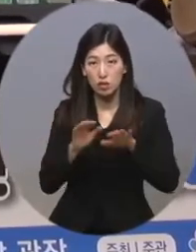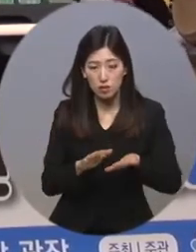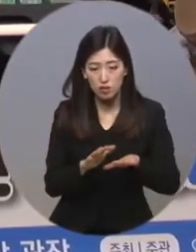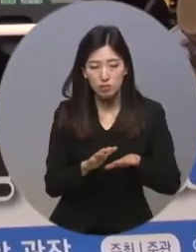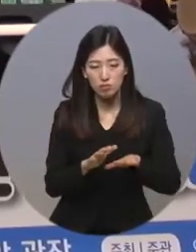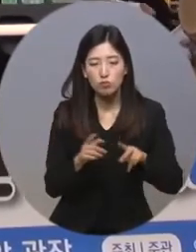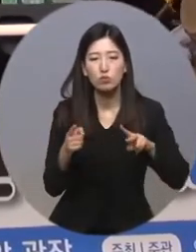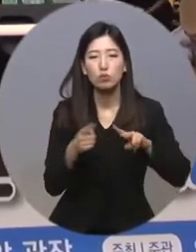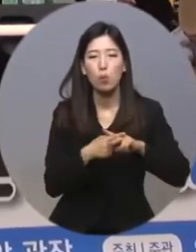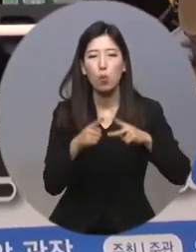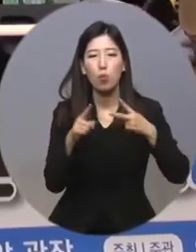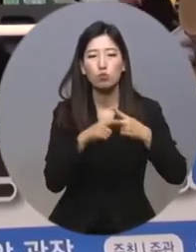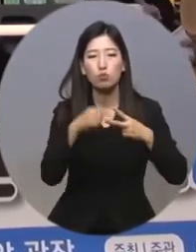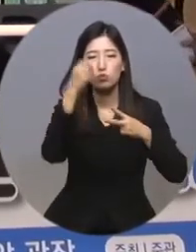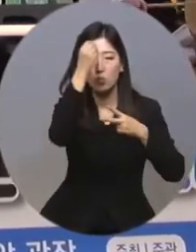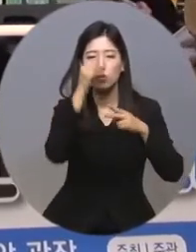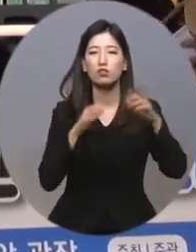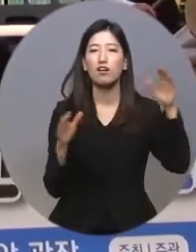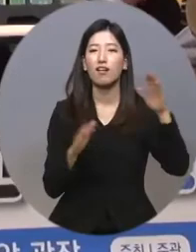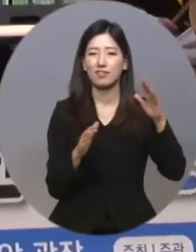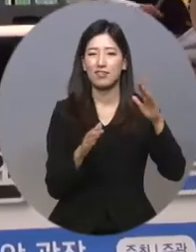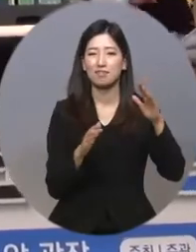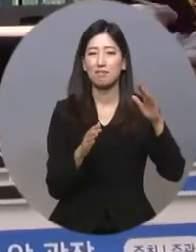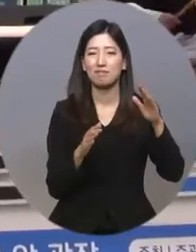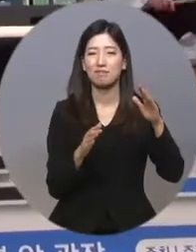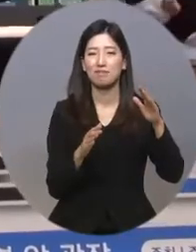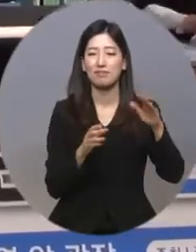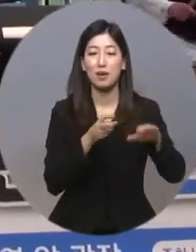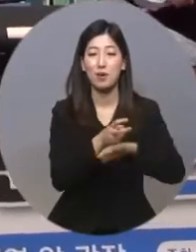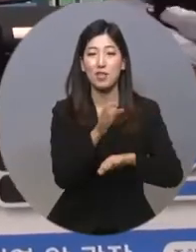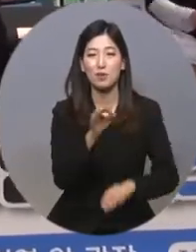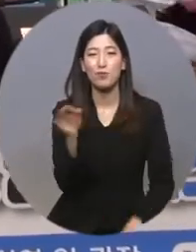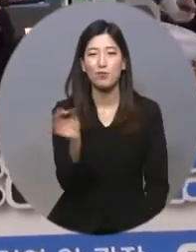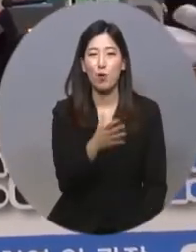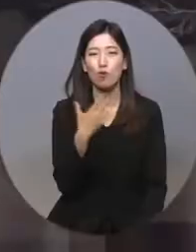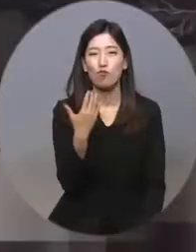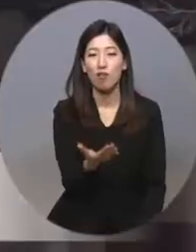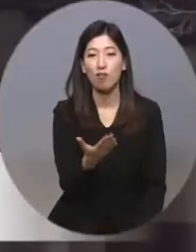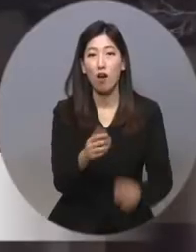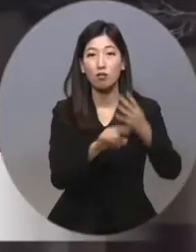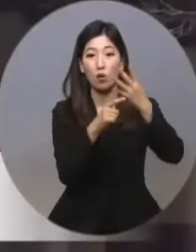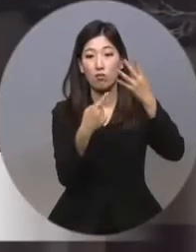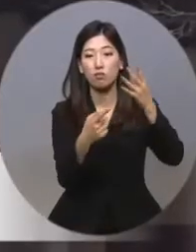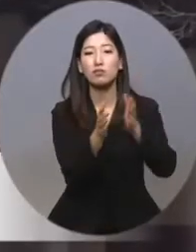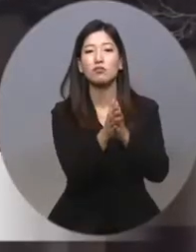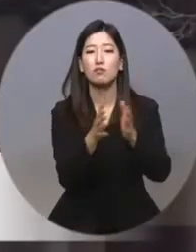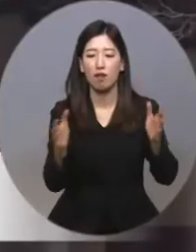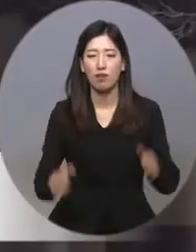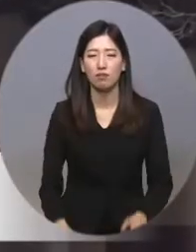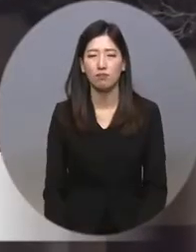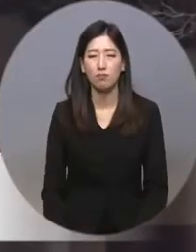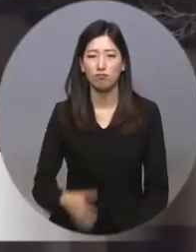4월부터 만 18세 이하 어린이와 청소년에게도 무상 버스 정책을 시행했습니다. 2019년 7월